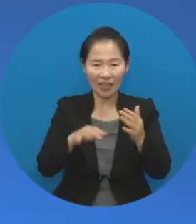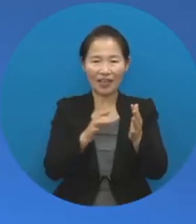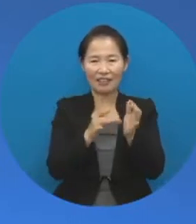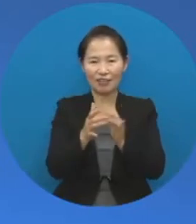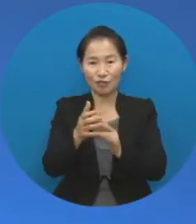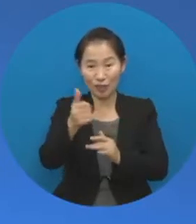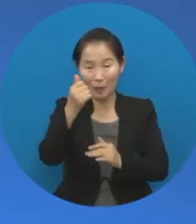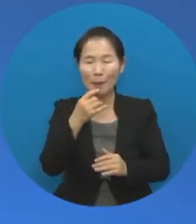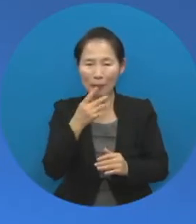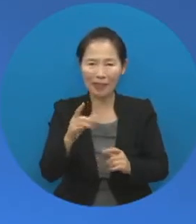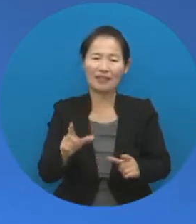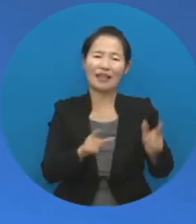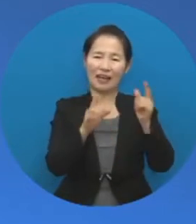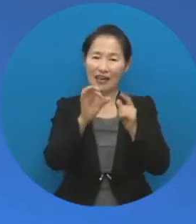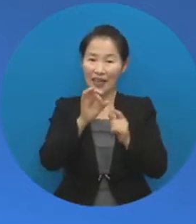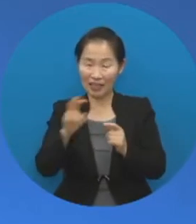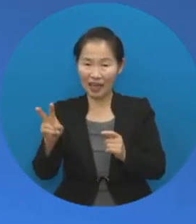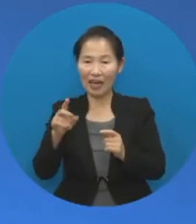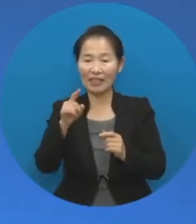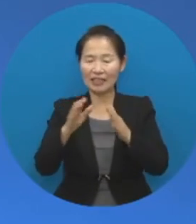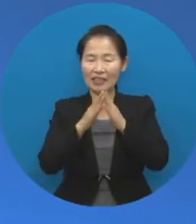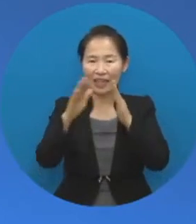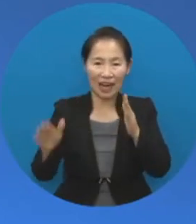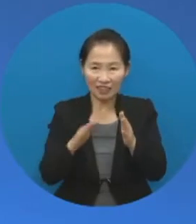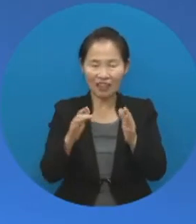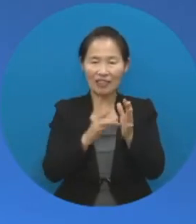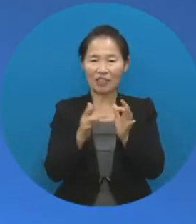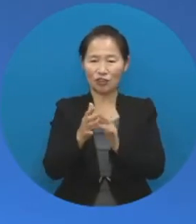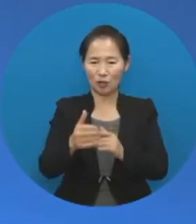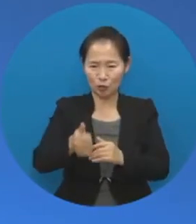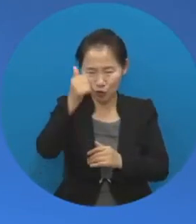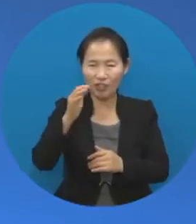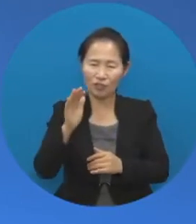그 가정이 예수님이 주인 되는 가정이 될 수 있어요.